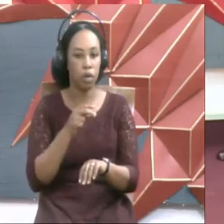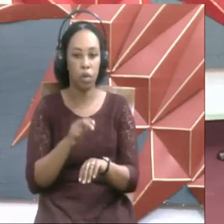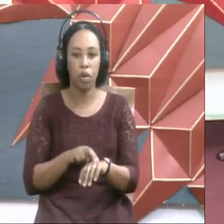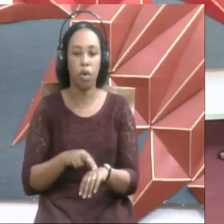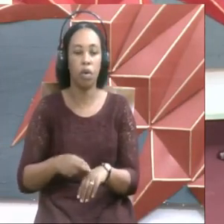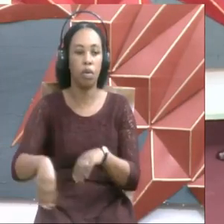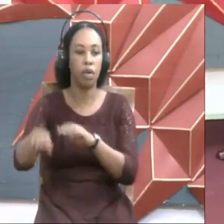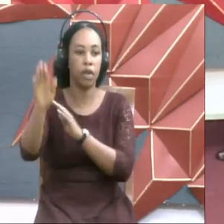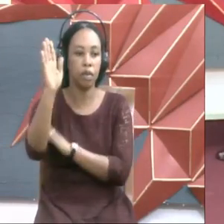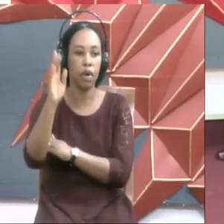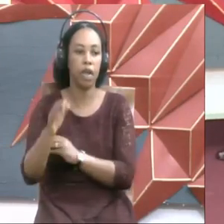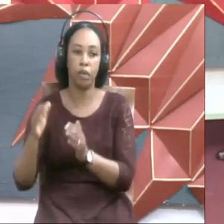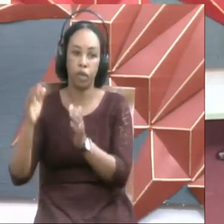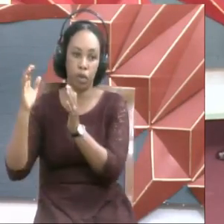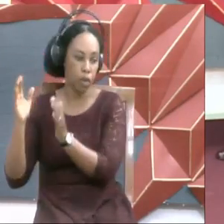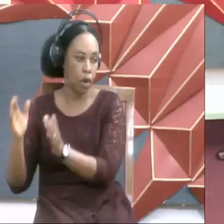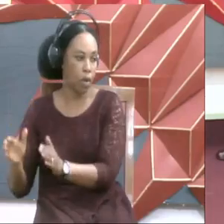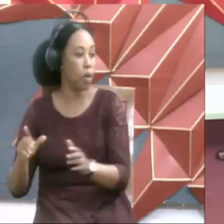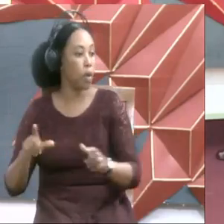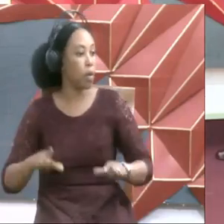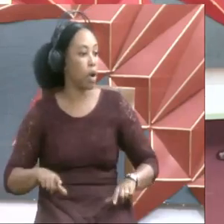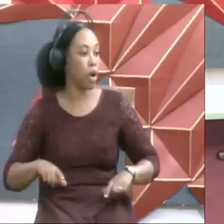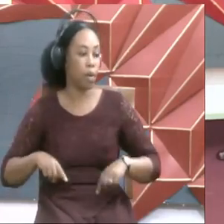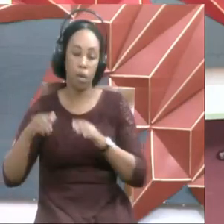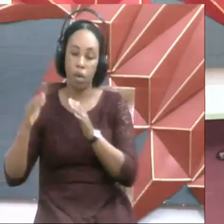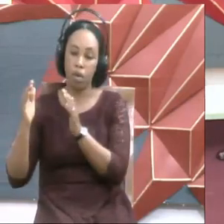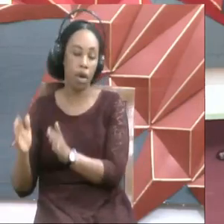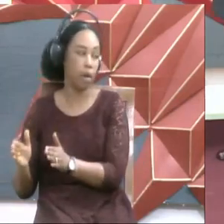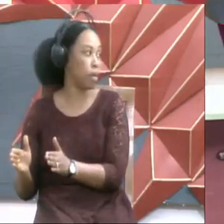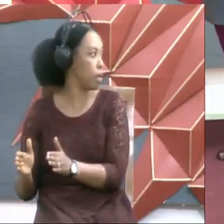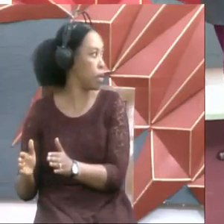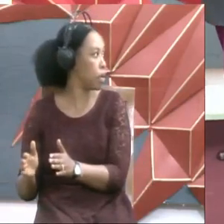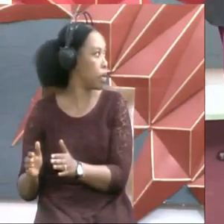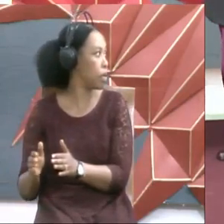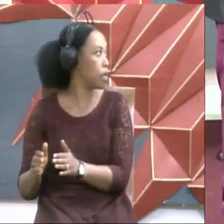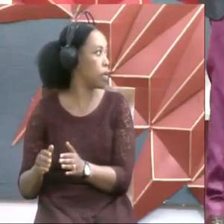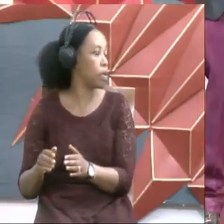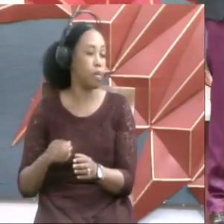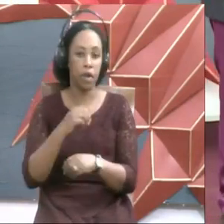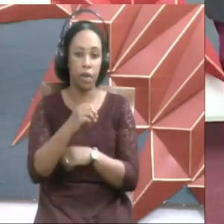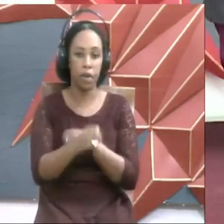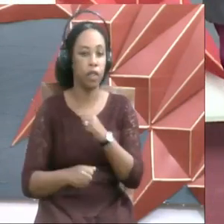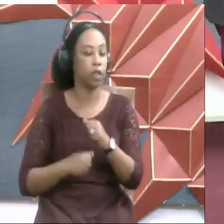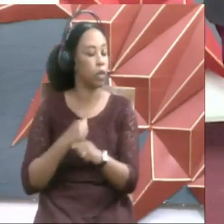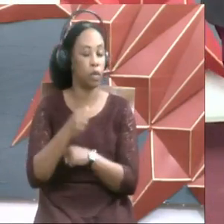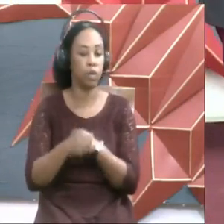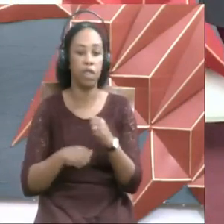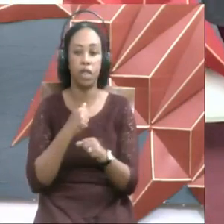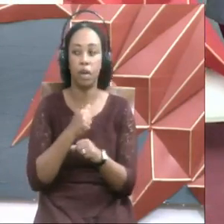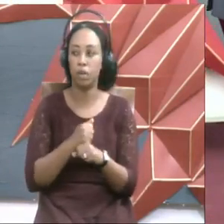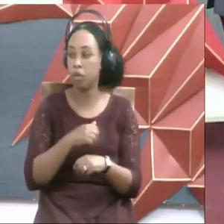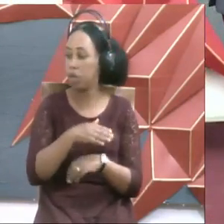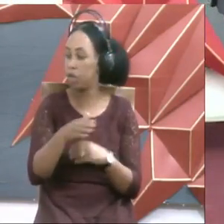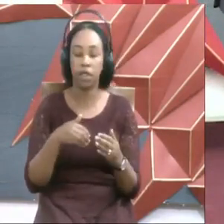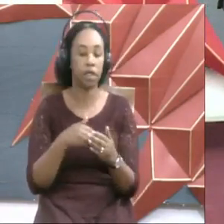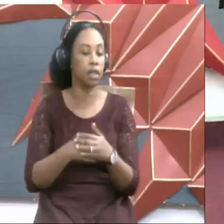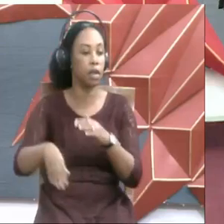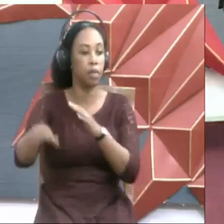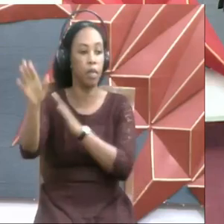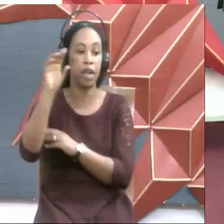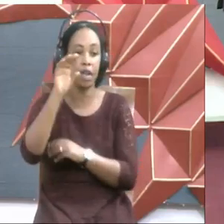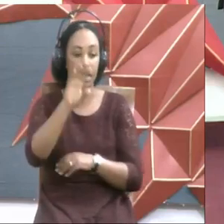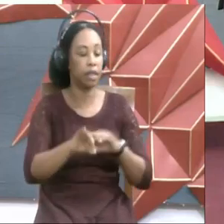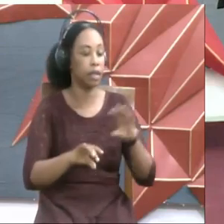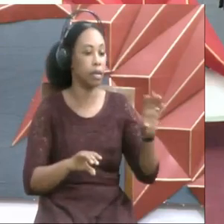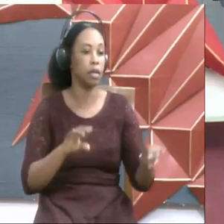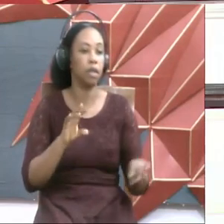ukwabwo buri bisekuruza byose Imana bo yagiye itoraniriza ubugingo buhoraho bagenda